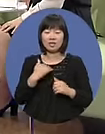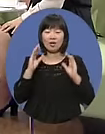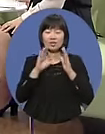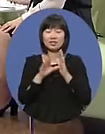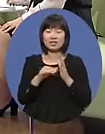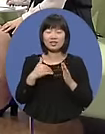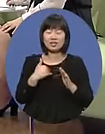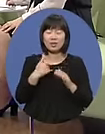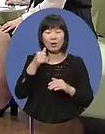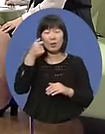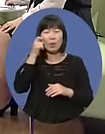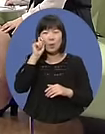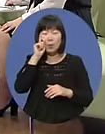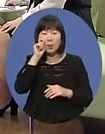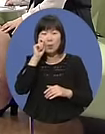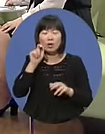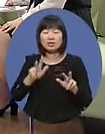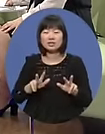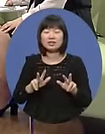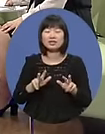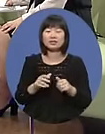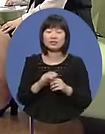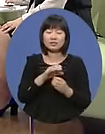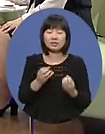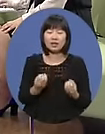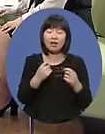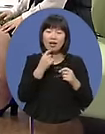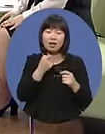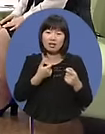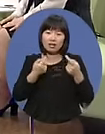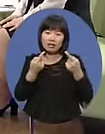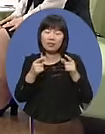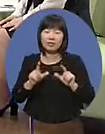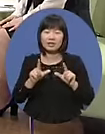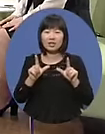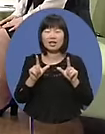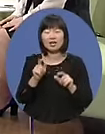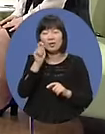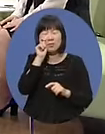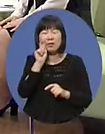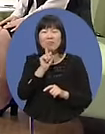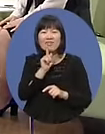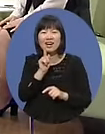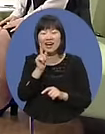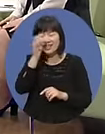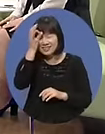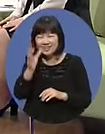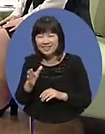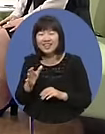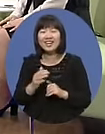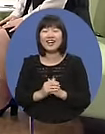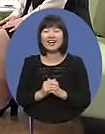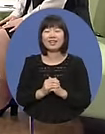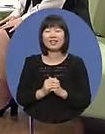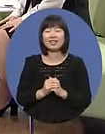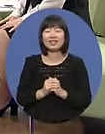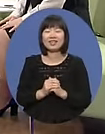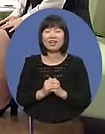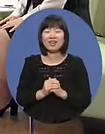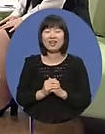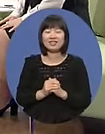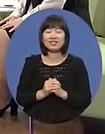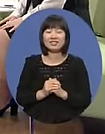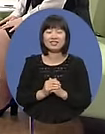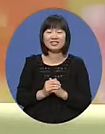때는 저희 고모가 꼭 설이나 추석에 고모 죄송해요. 얘기해야 되겠어요. 근데